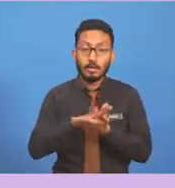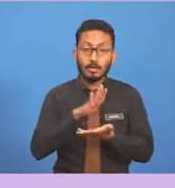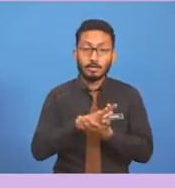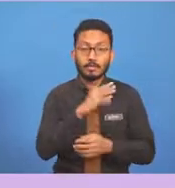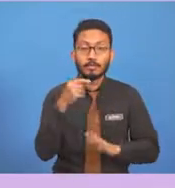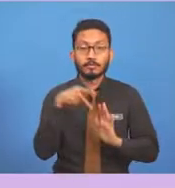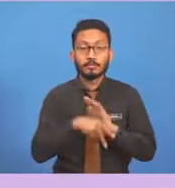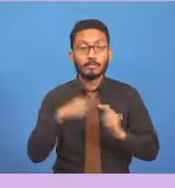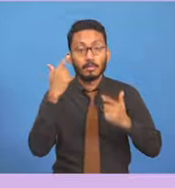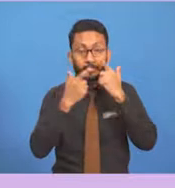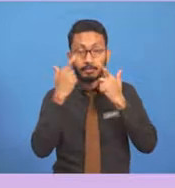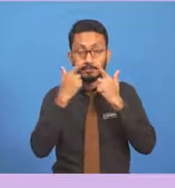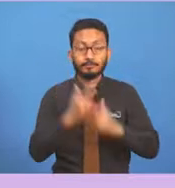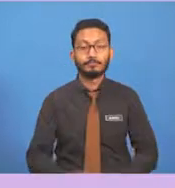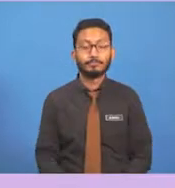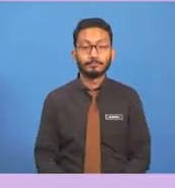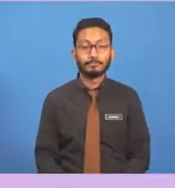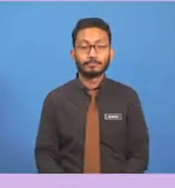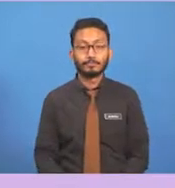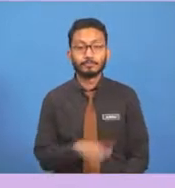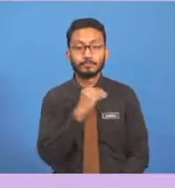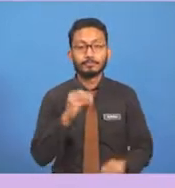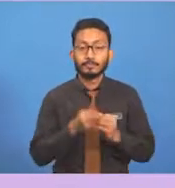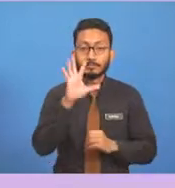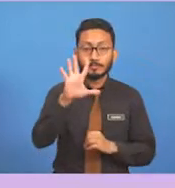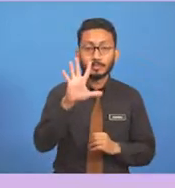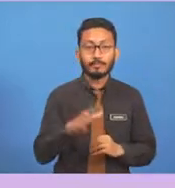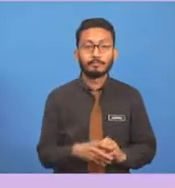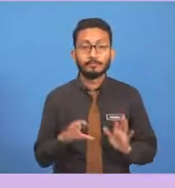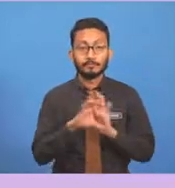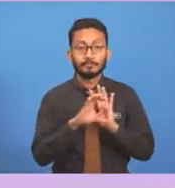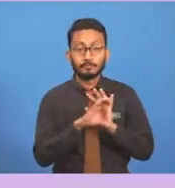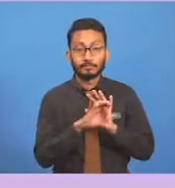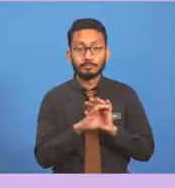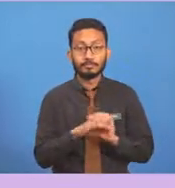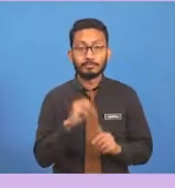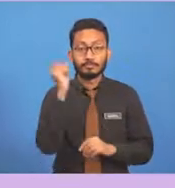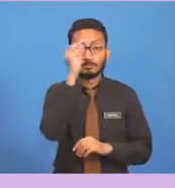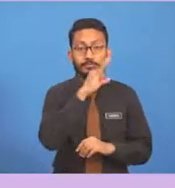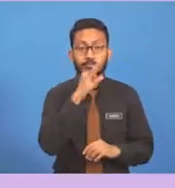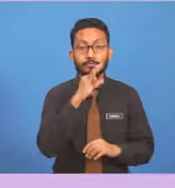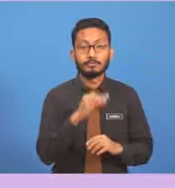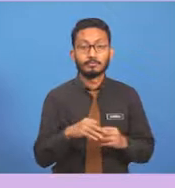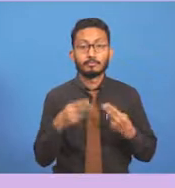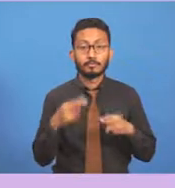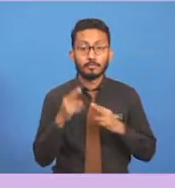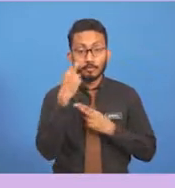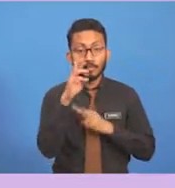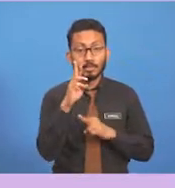pelawat. Dan kelima, contoh sikap hormat terhadap warga sekolah dan